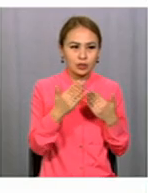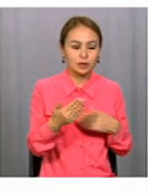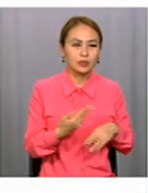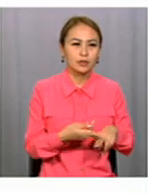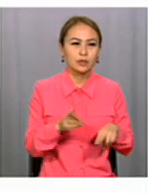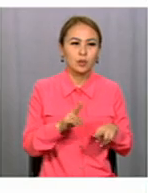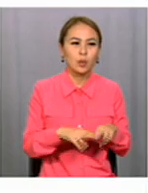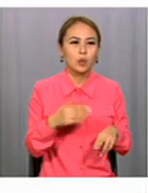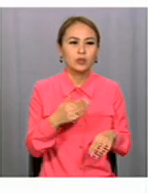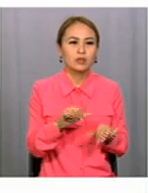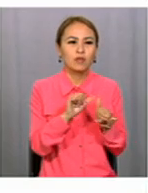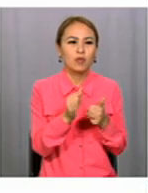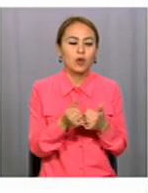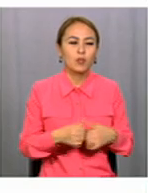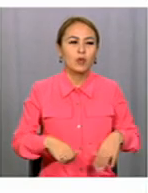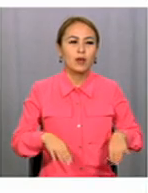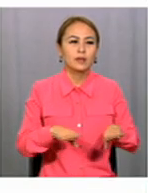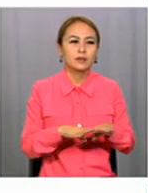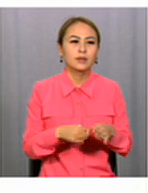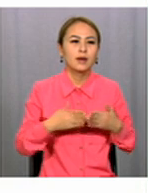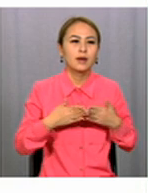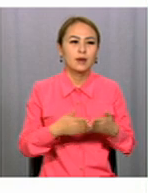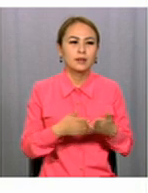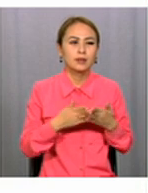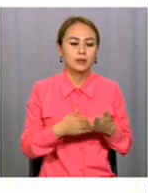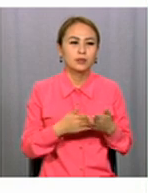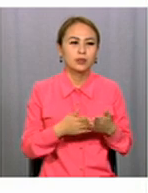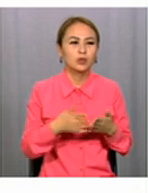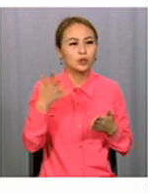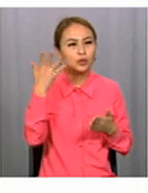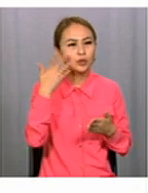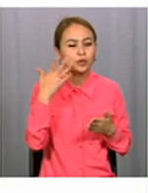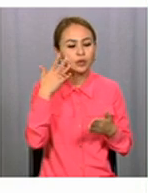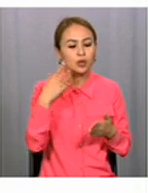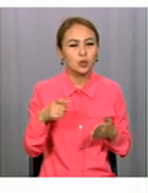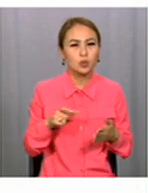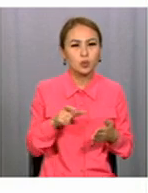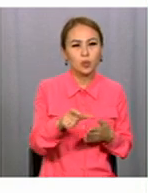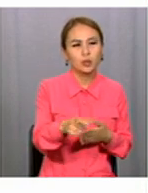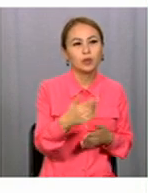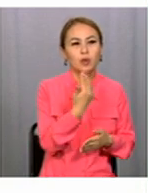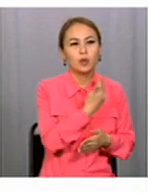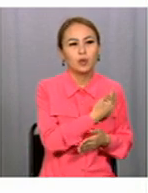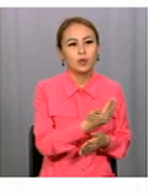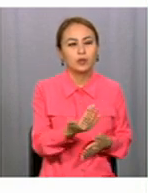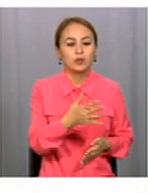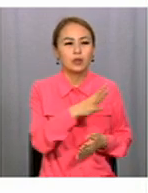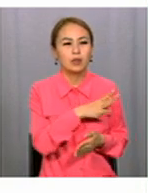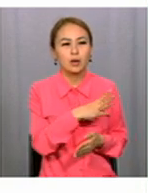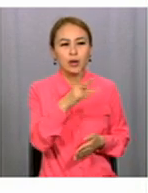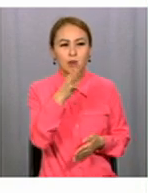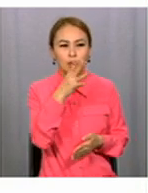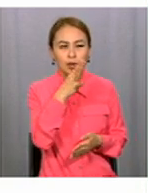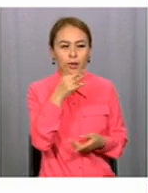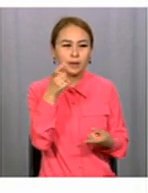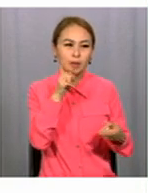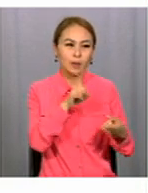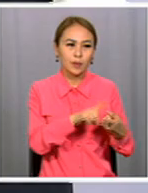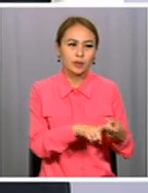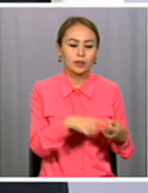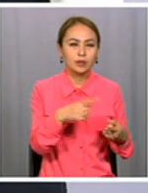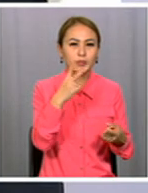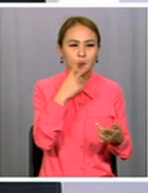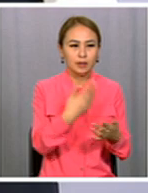бұл формула қайықтың жүзген жолының оның жүзген уақытқа тәуелділігін